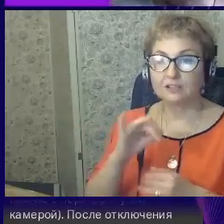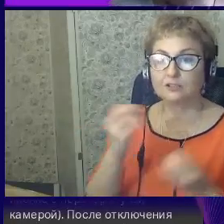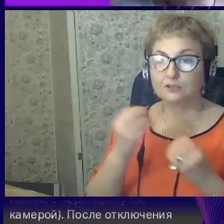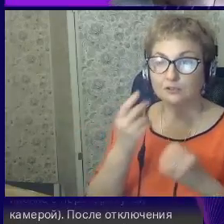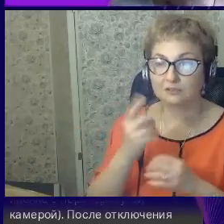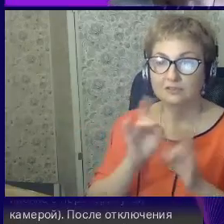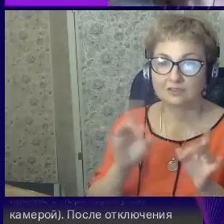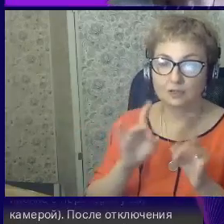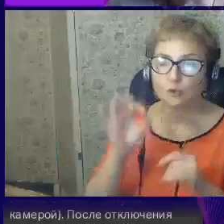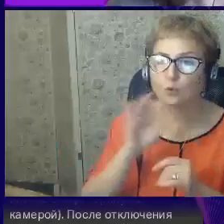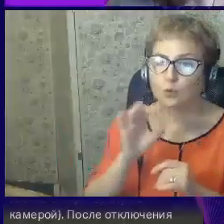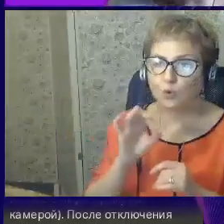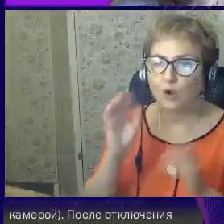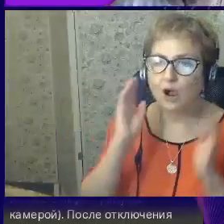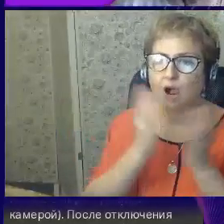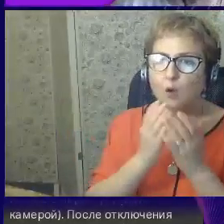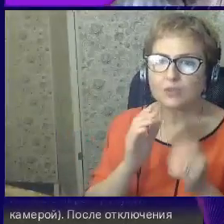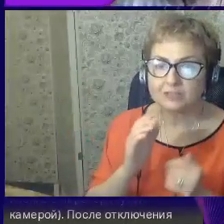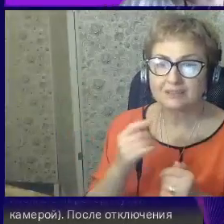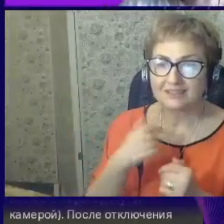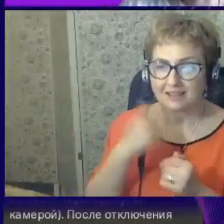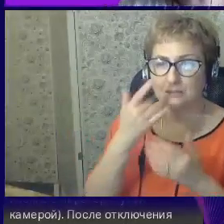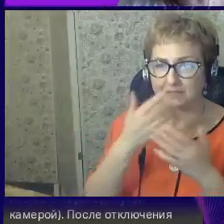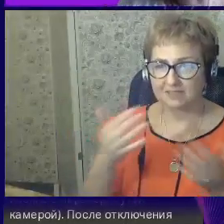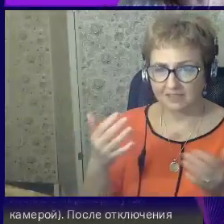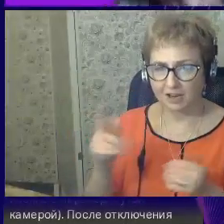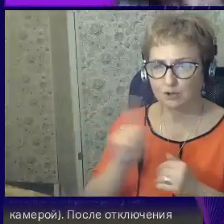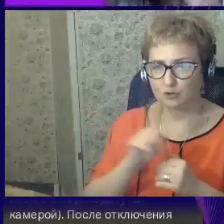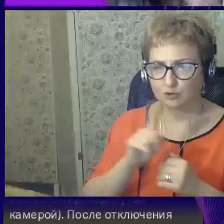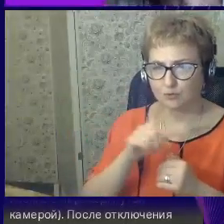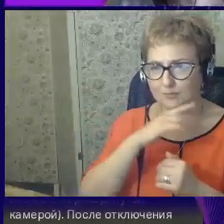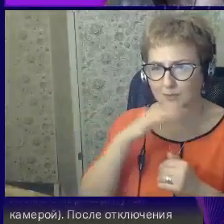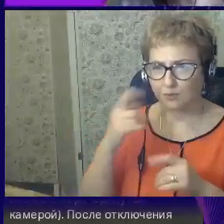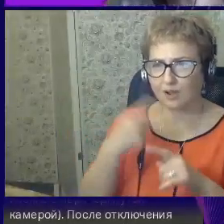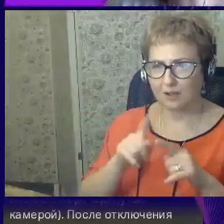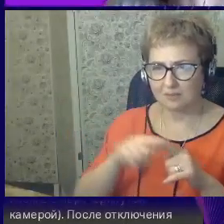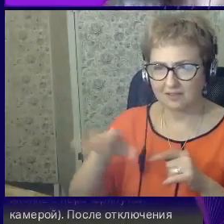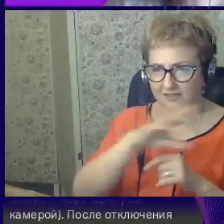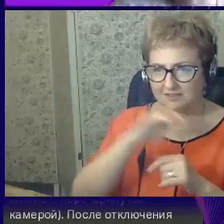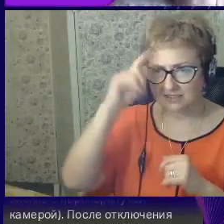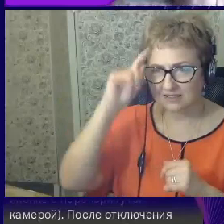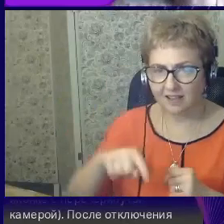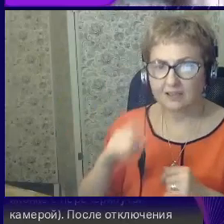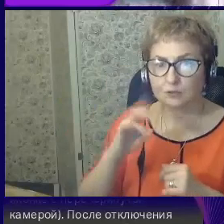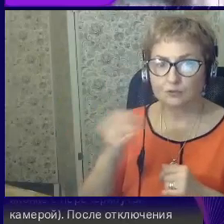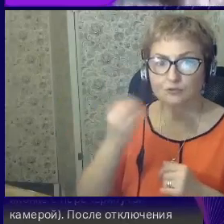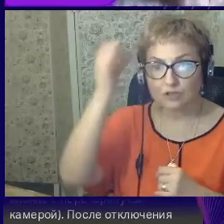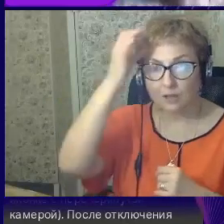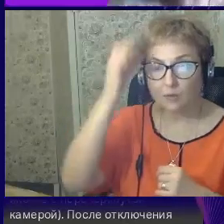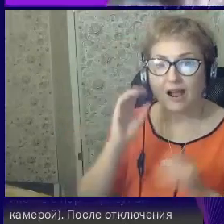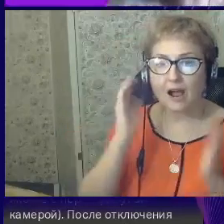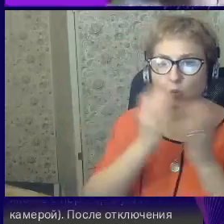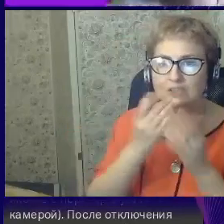Вот, еще пару слов об аутизме. Я подозреваю, что, конечно, вы много об этом уже знаете, но, тем не менее, напомню,